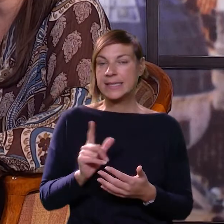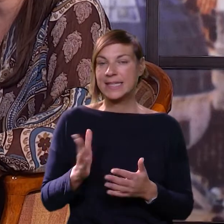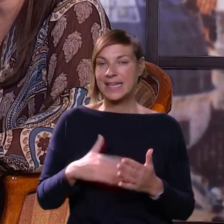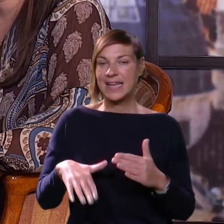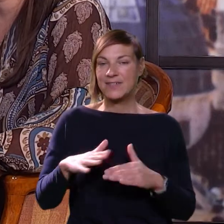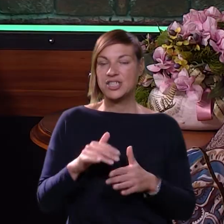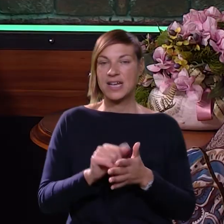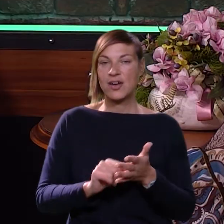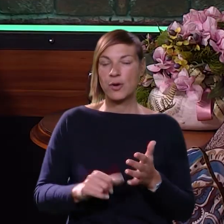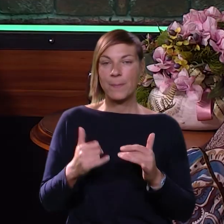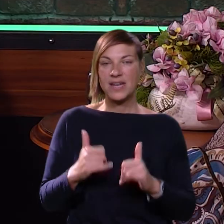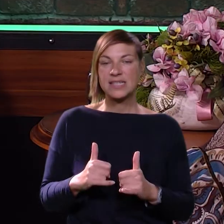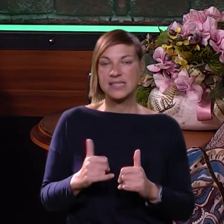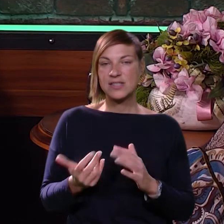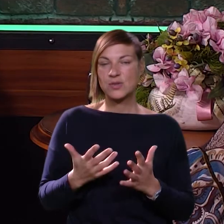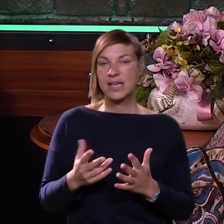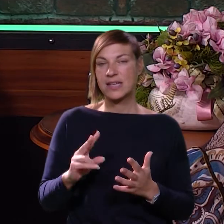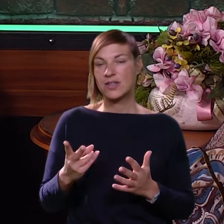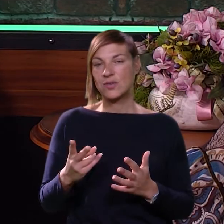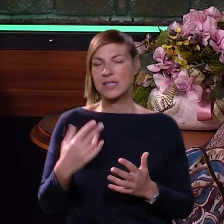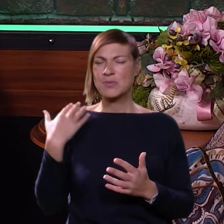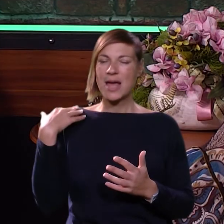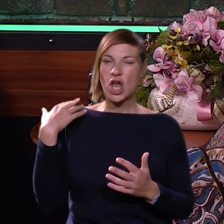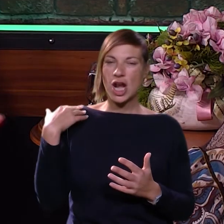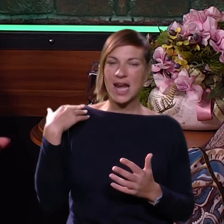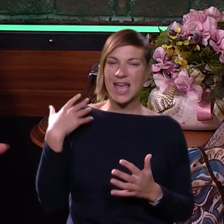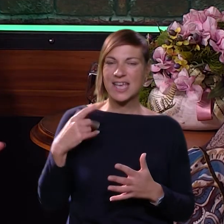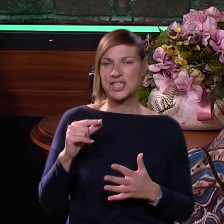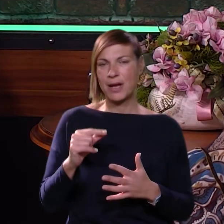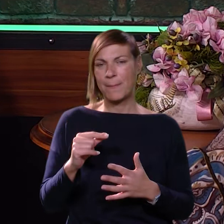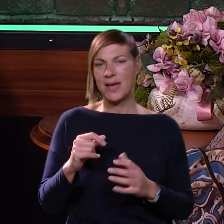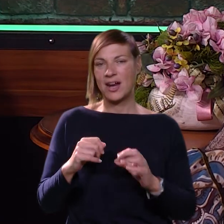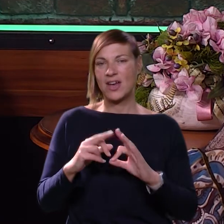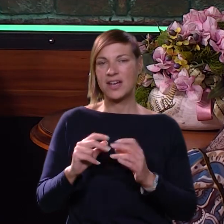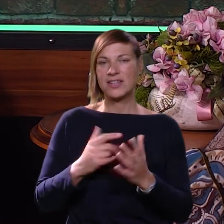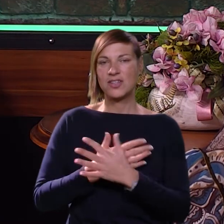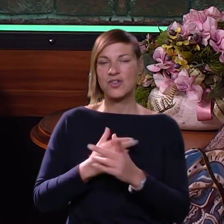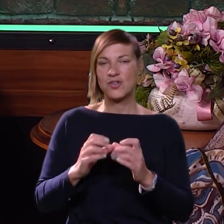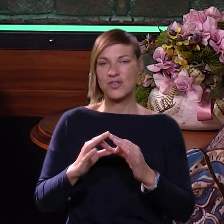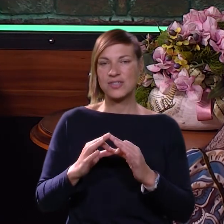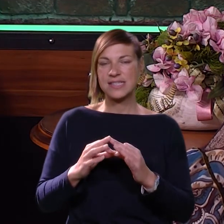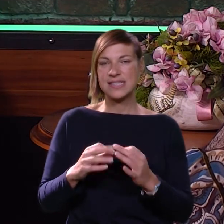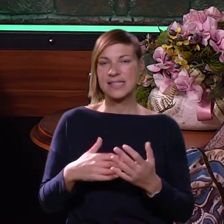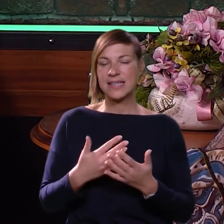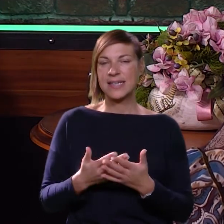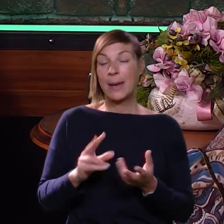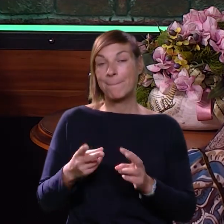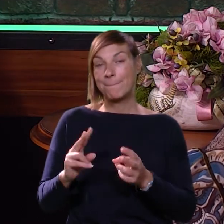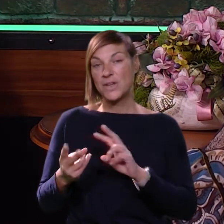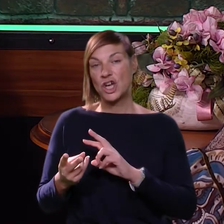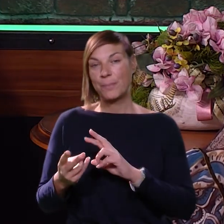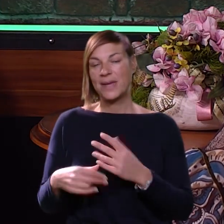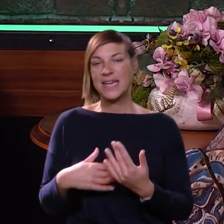Pa ne više nakon operacije, ali sad su tu malo leđa, pa je malo artroza, pa su tako nekakve